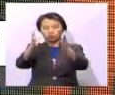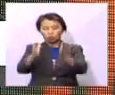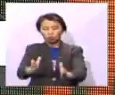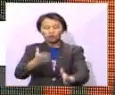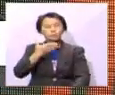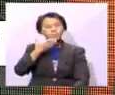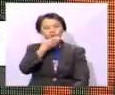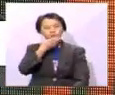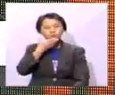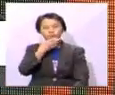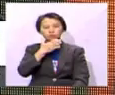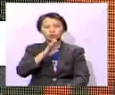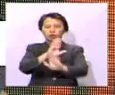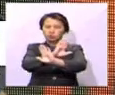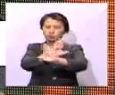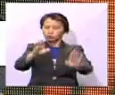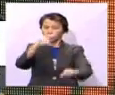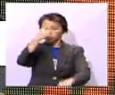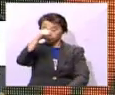Bukan untuk saya.